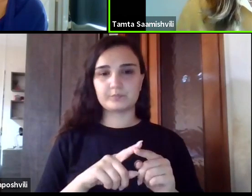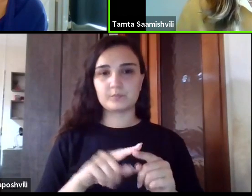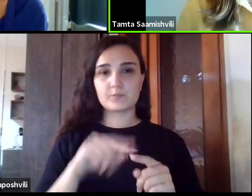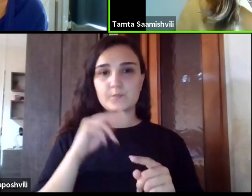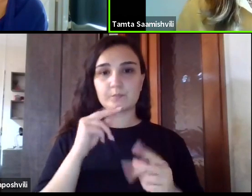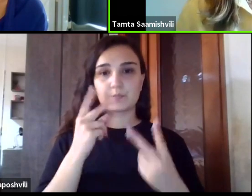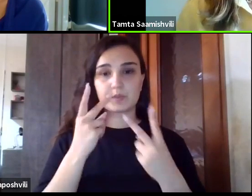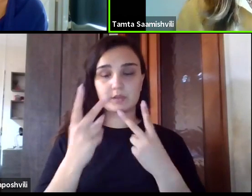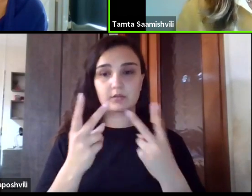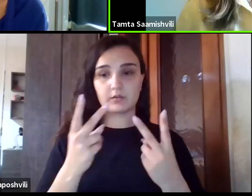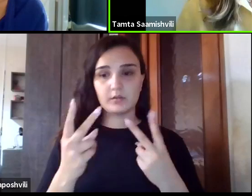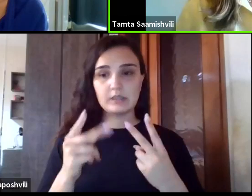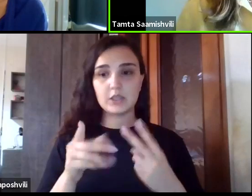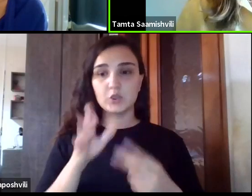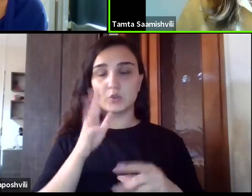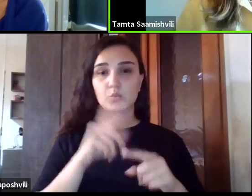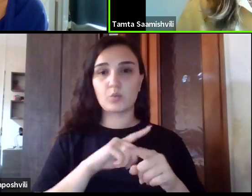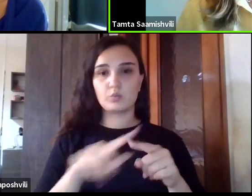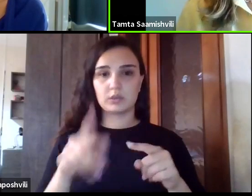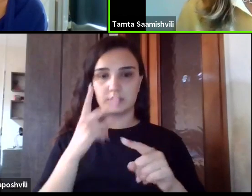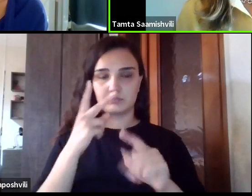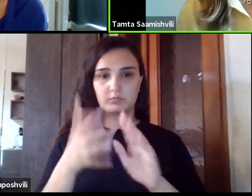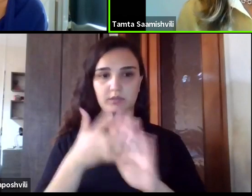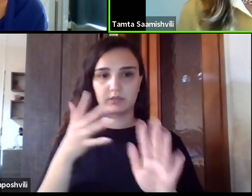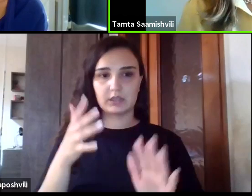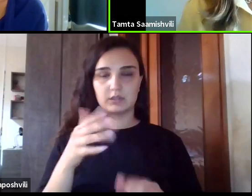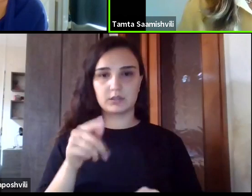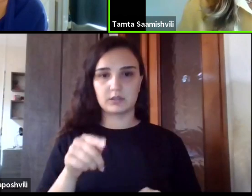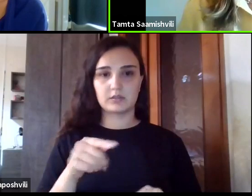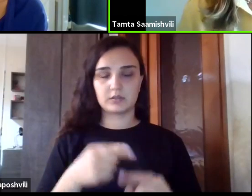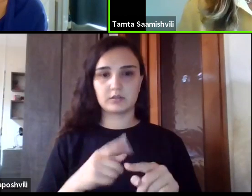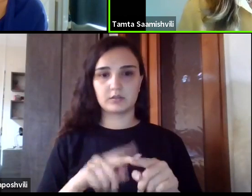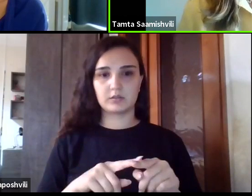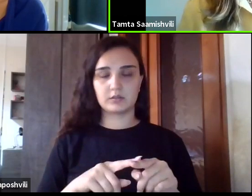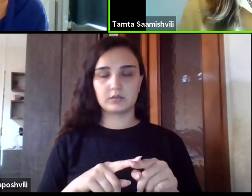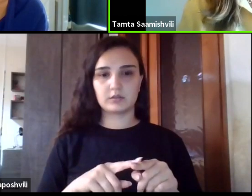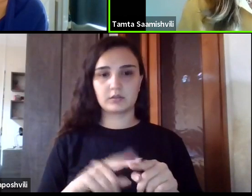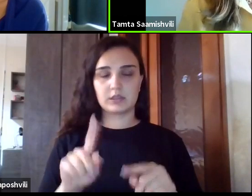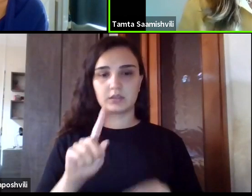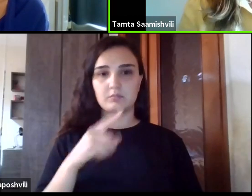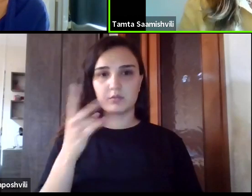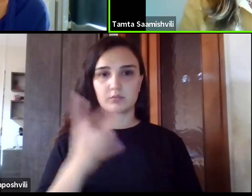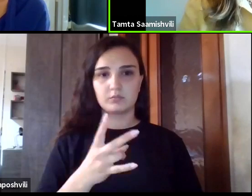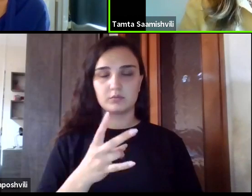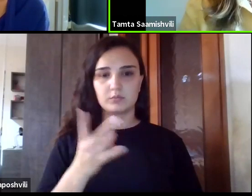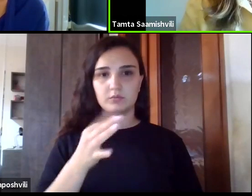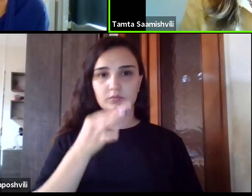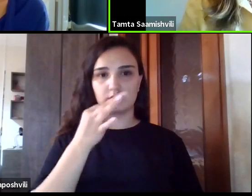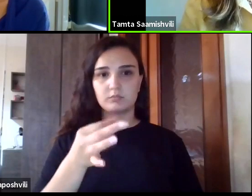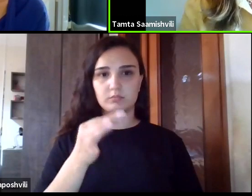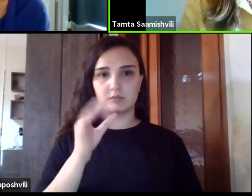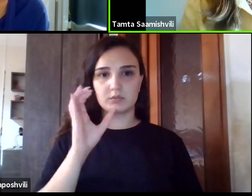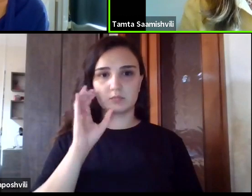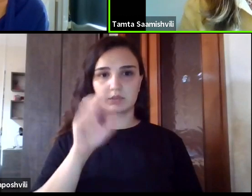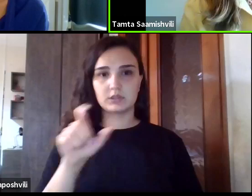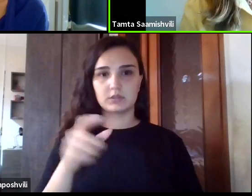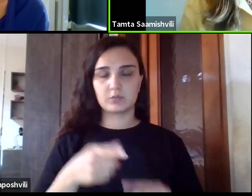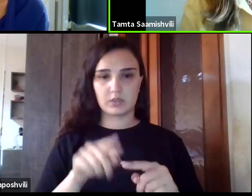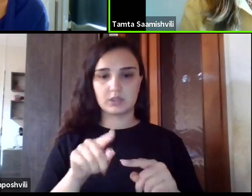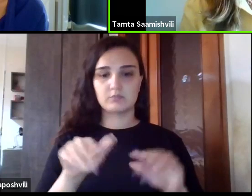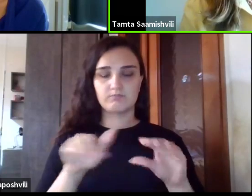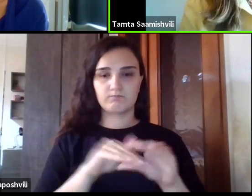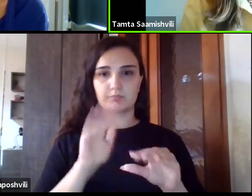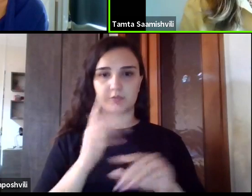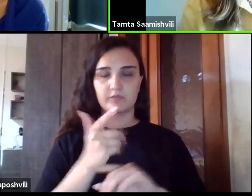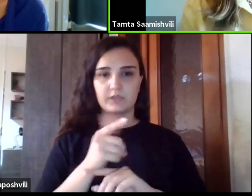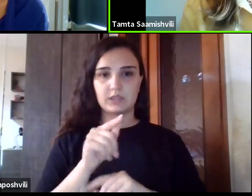მივაქციოთ ყურადღება, რომ დროულად ამოვიცნოთ ხო, არ მივდივართ ამ გადაწვისკენ და ამავე დროს რა თქმა უნდა შევახსენოთ ჩვენს მენელს, რომ ეს ჩანაწერი იქნება ჩვენს